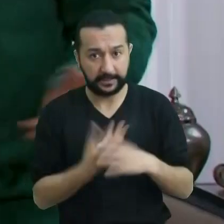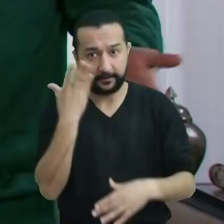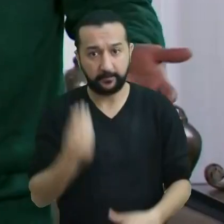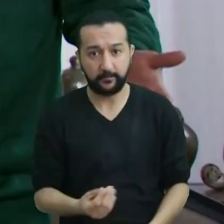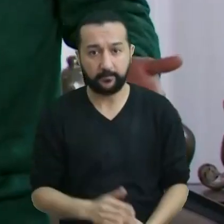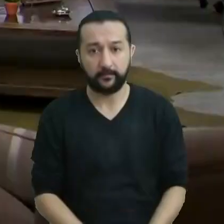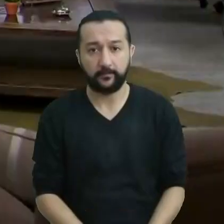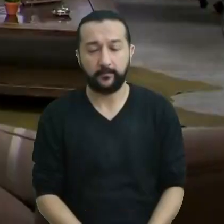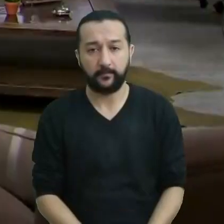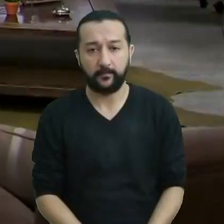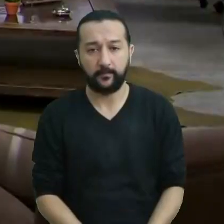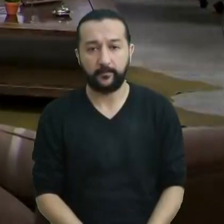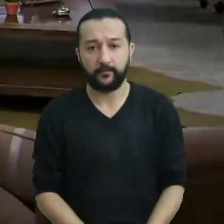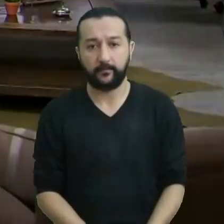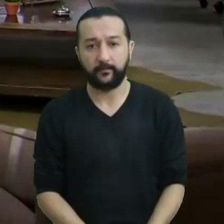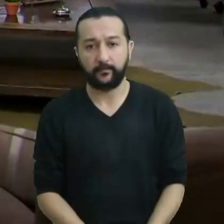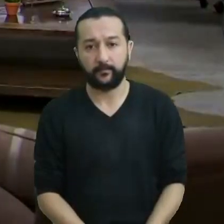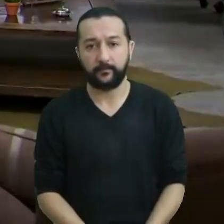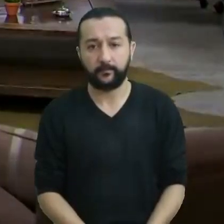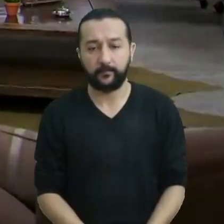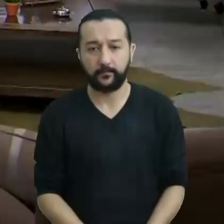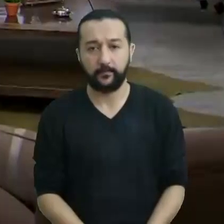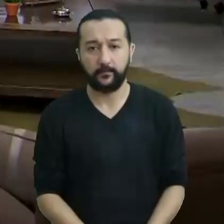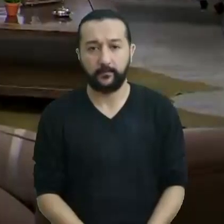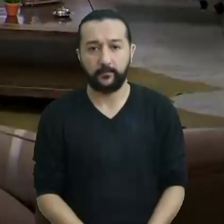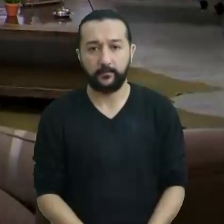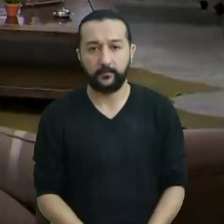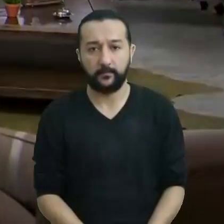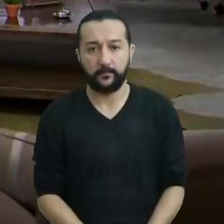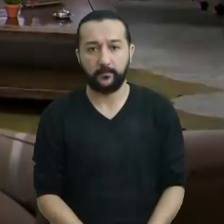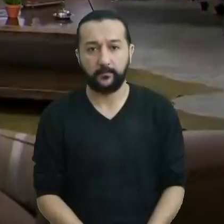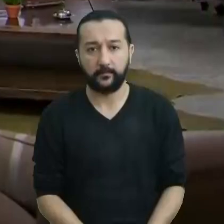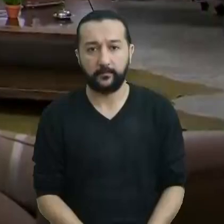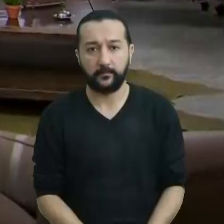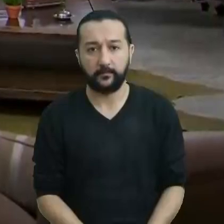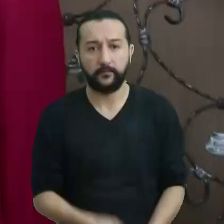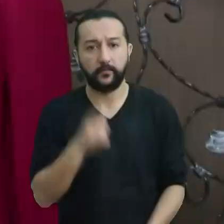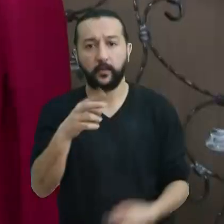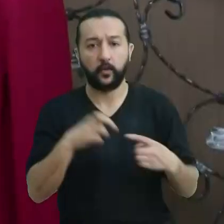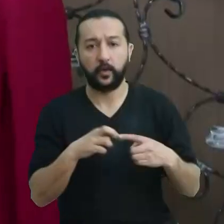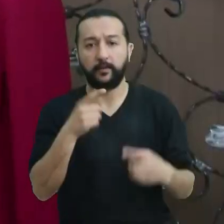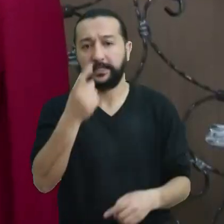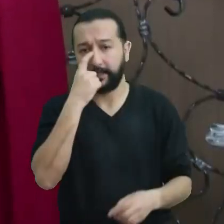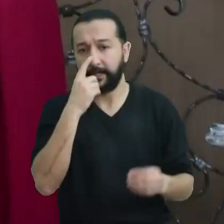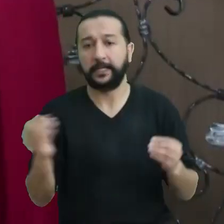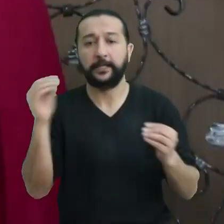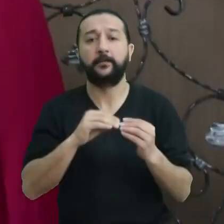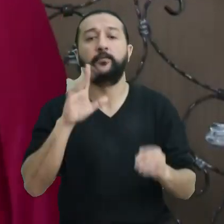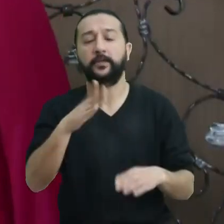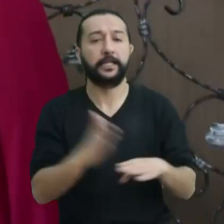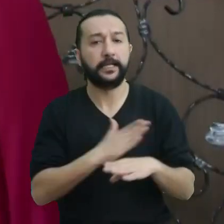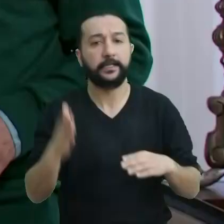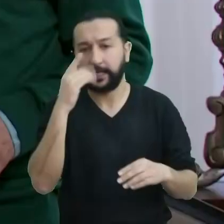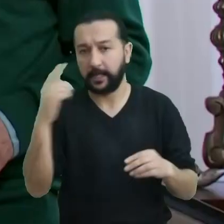acaba? Rüyam'la Biricik aynı renk kıyafetlerle salona girdiler. Rüyam, biraz abartmıyor musun?